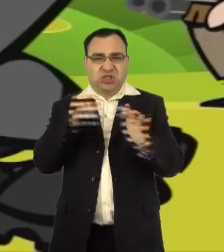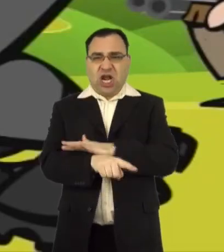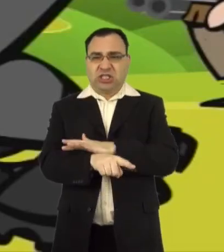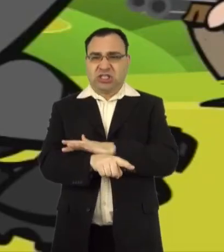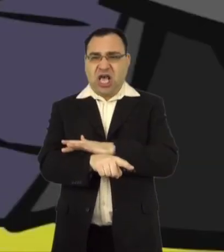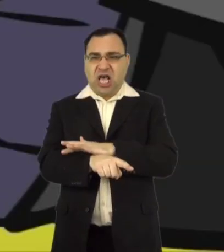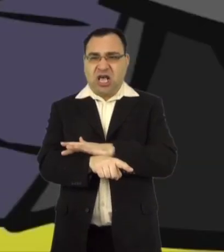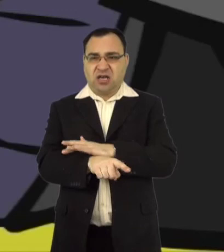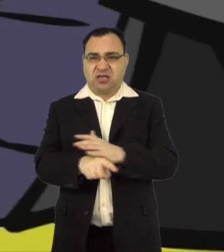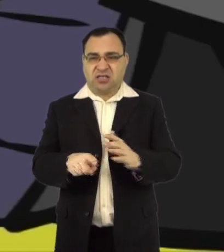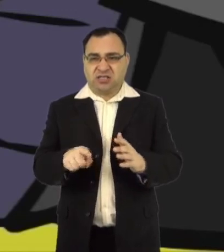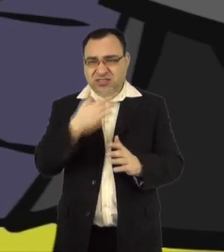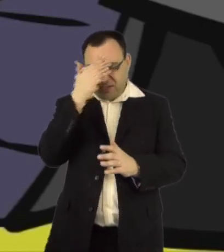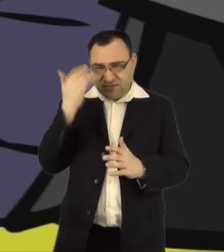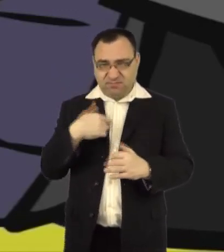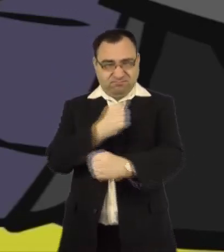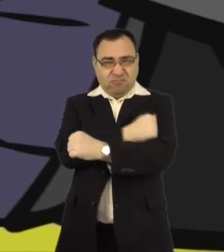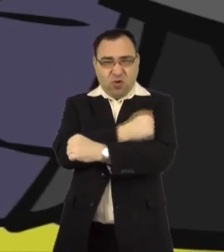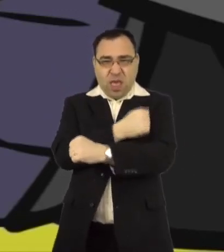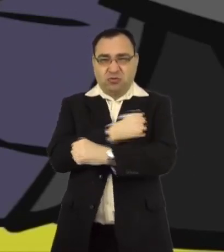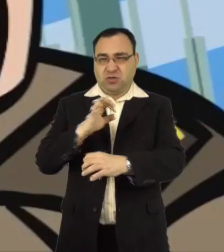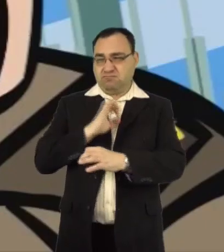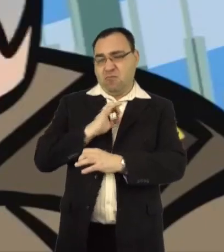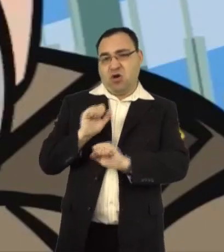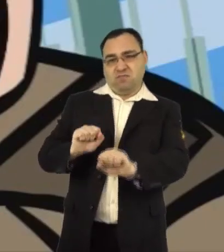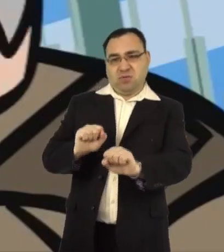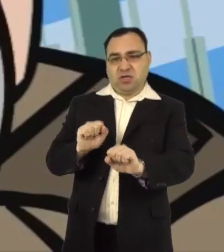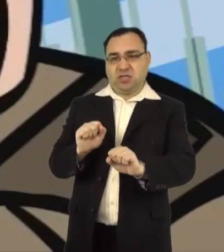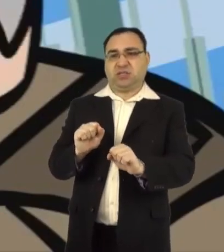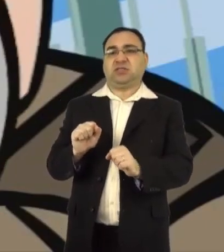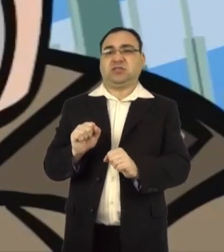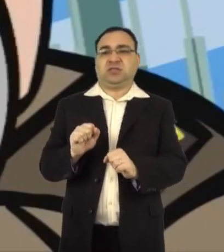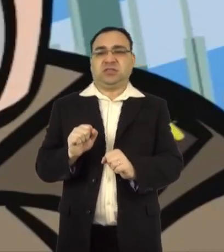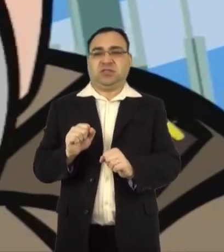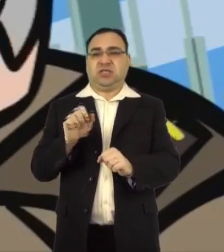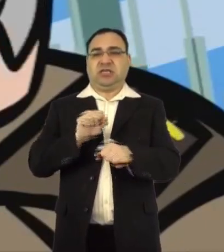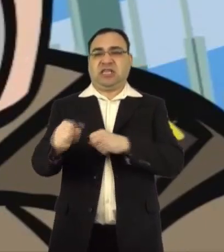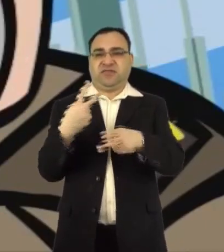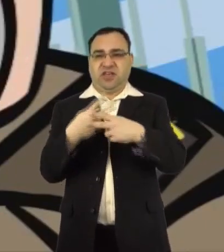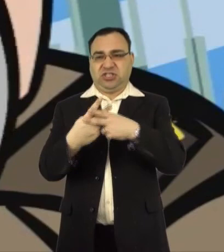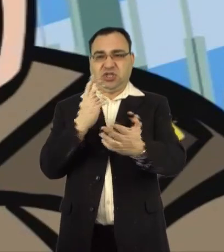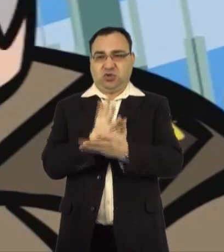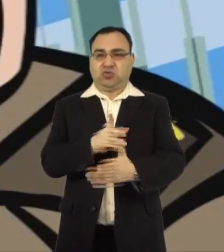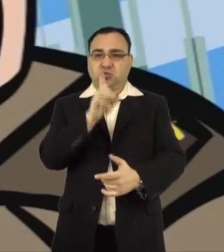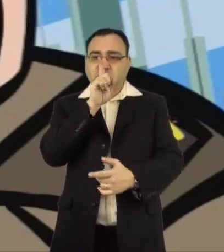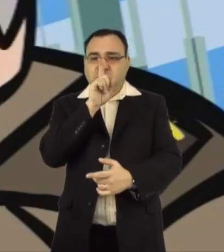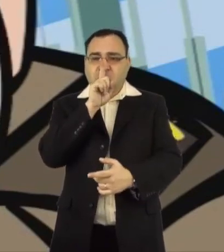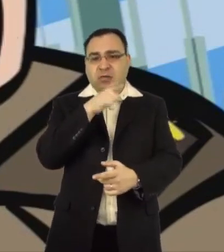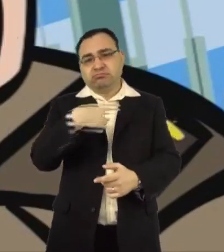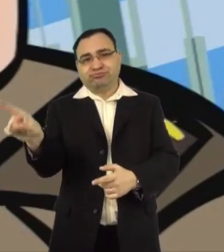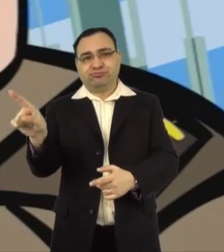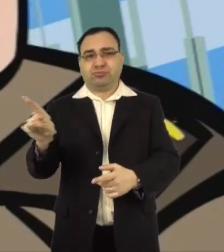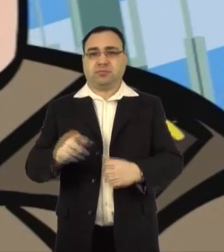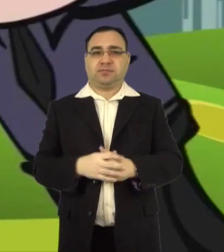Zdrajca! Puszczaj! Nie wiesz nawet, jak potężne stoi za mną lobby. Twoje potężne lobby też już siedzi, gdzie ich miejsce. Cicho bądź!